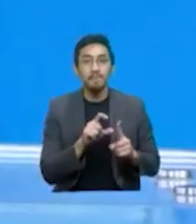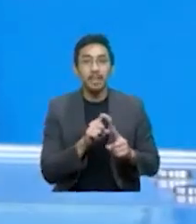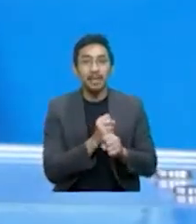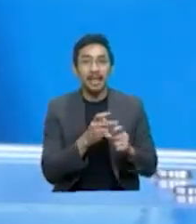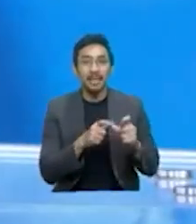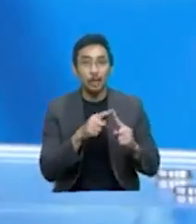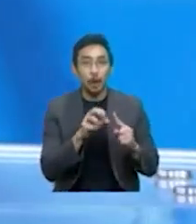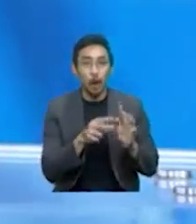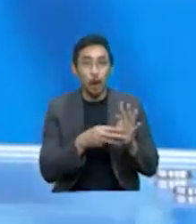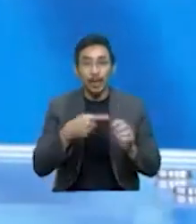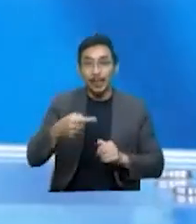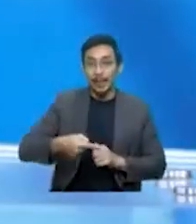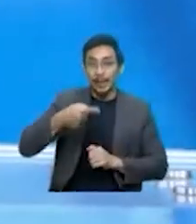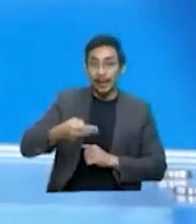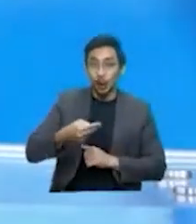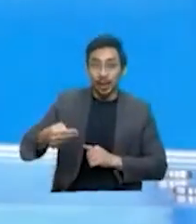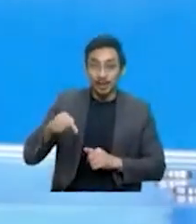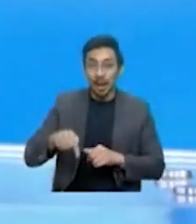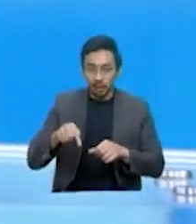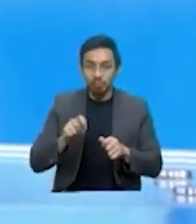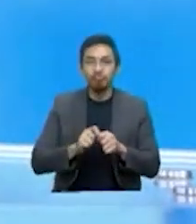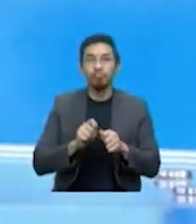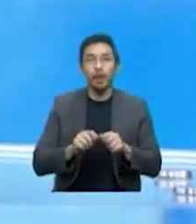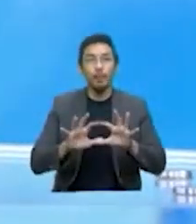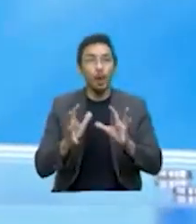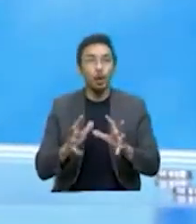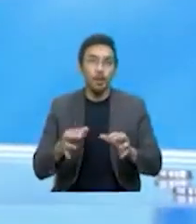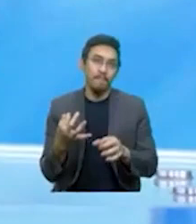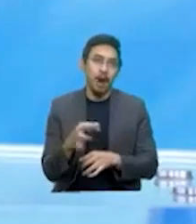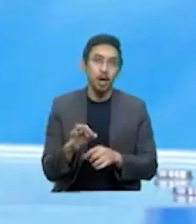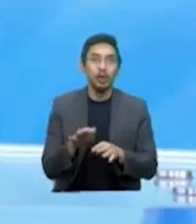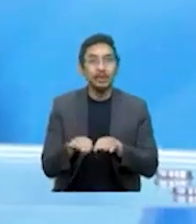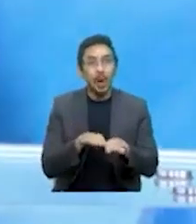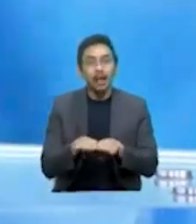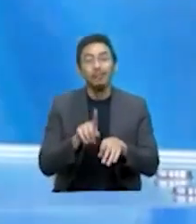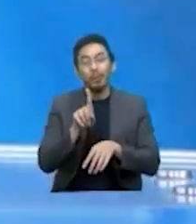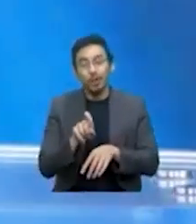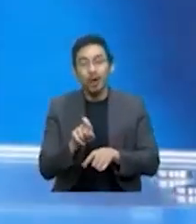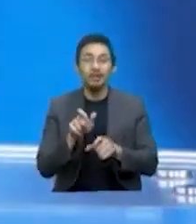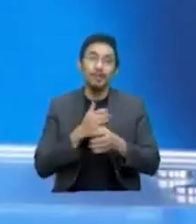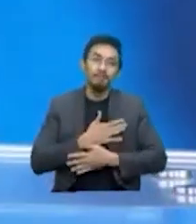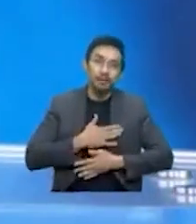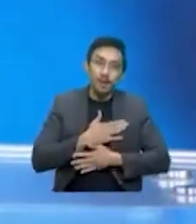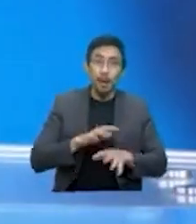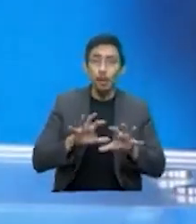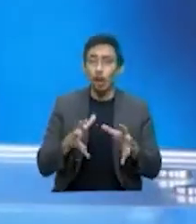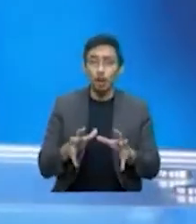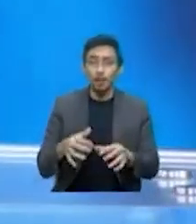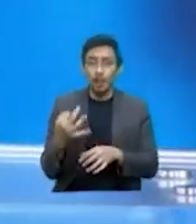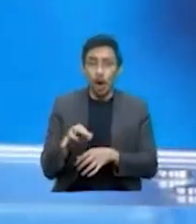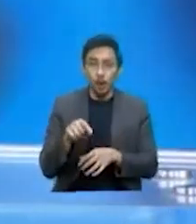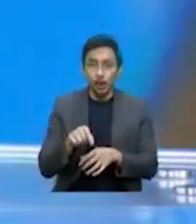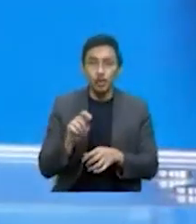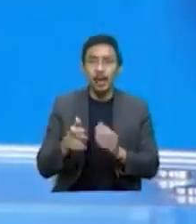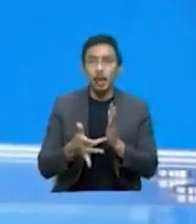Bridgestone Tire Indonesia meluncurkan produk terbaru untuk memenuhi kebutuhan serta kenyamanan pelanggannya. Produk terbaru ini mengadopsi teknologi Eliten